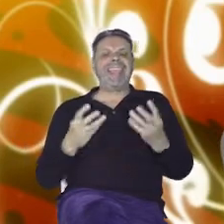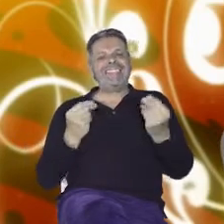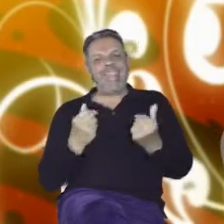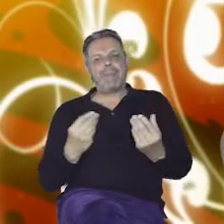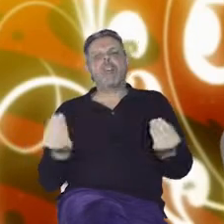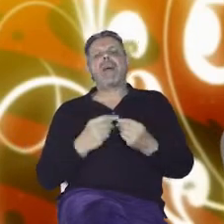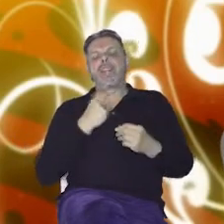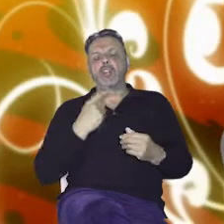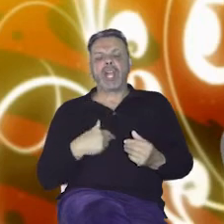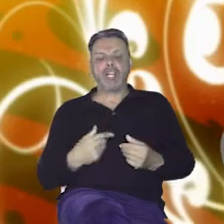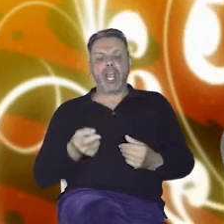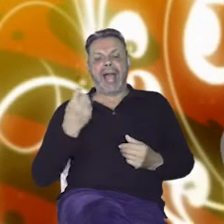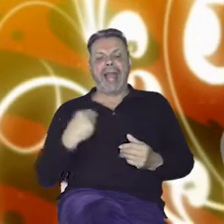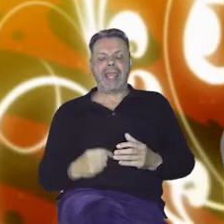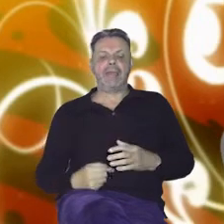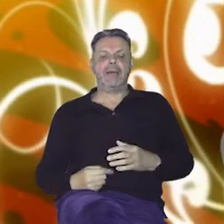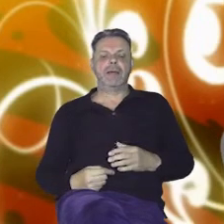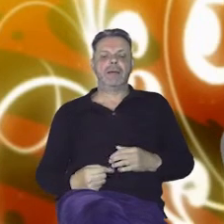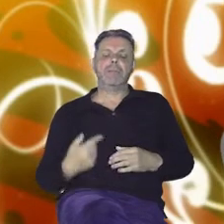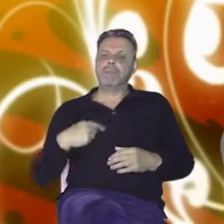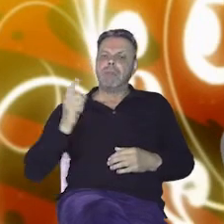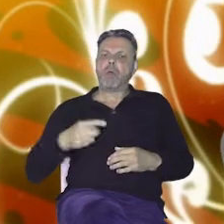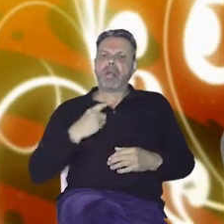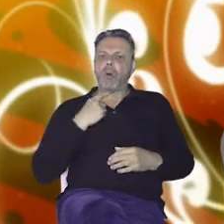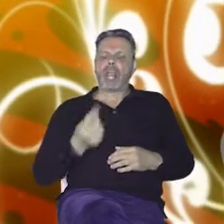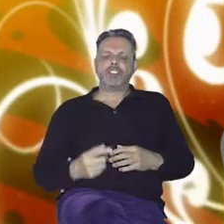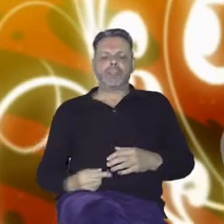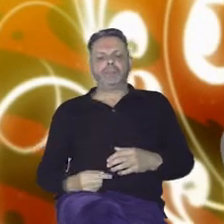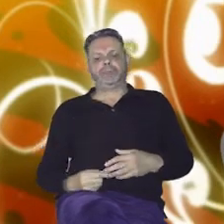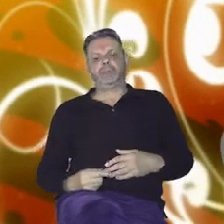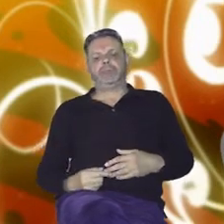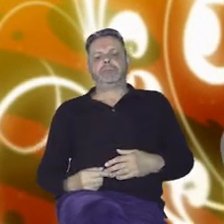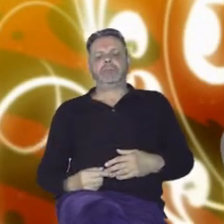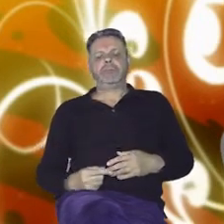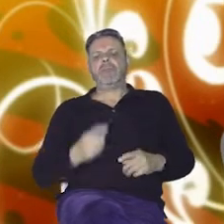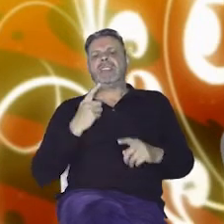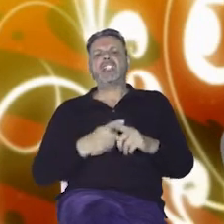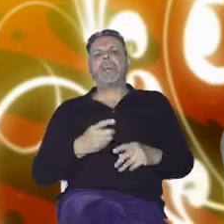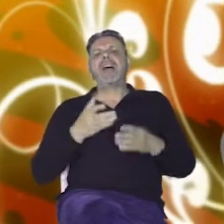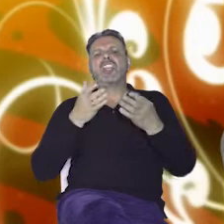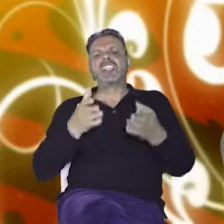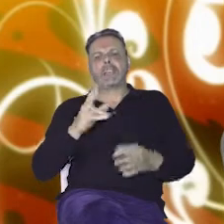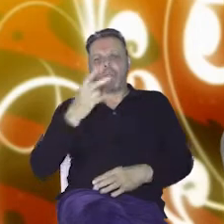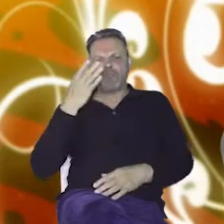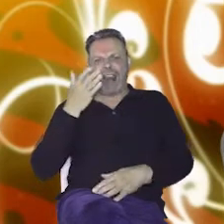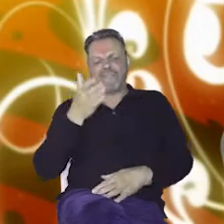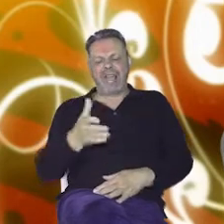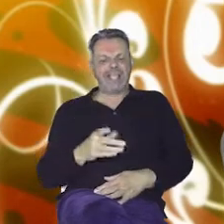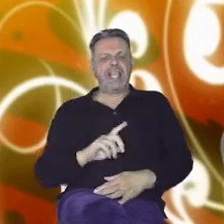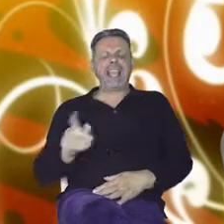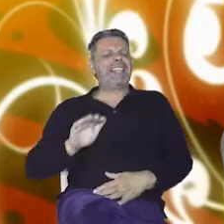kaže, ali moramo reći da sam baš zato vas pozvala da ne